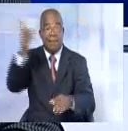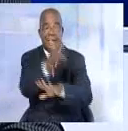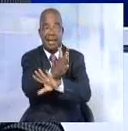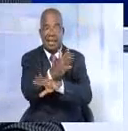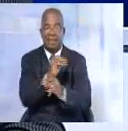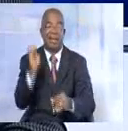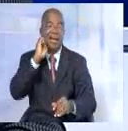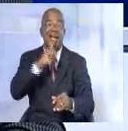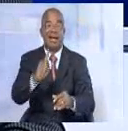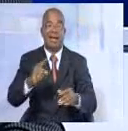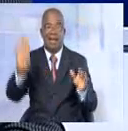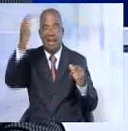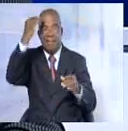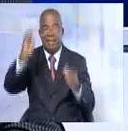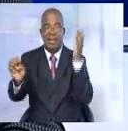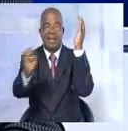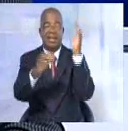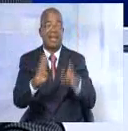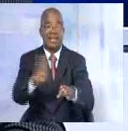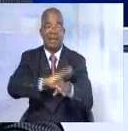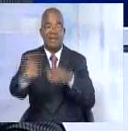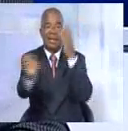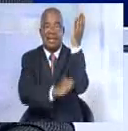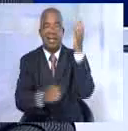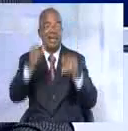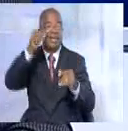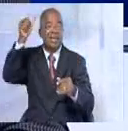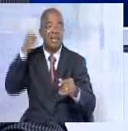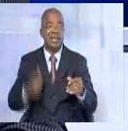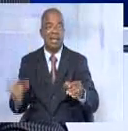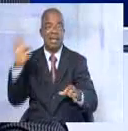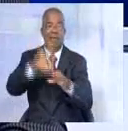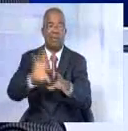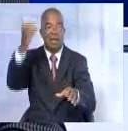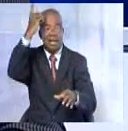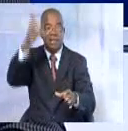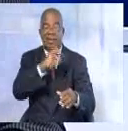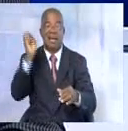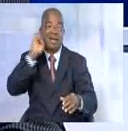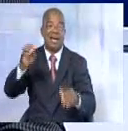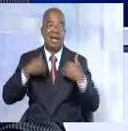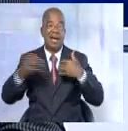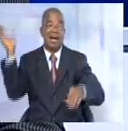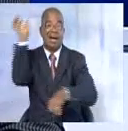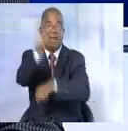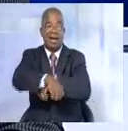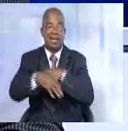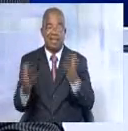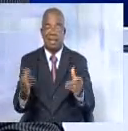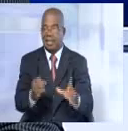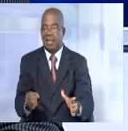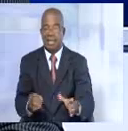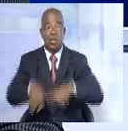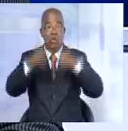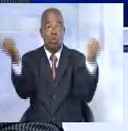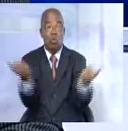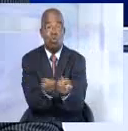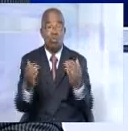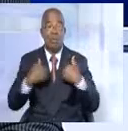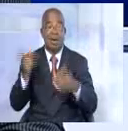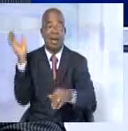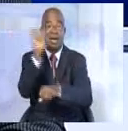donc briguer un troisième mandat d'affilée. Pour une fois de plus, elle va solliciter le soutien d'un autre